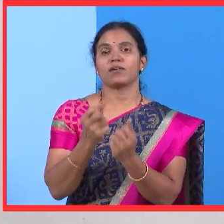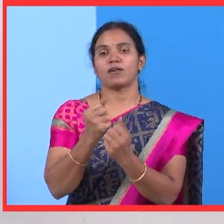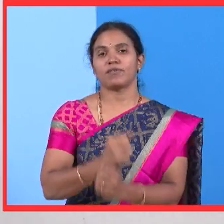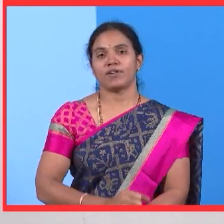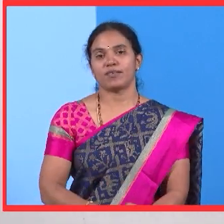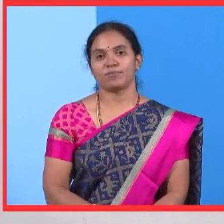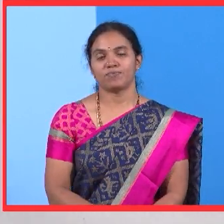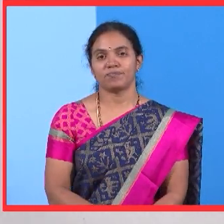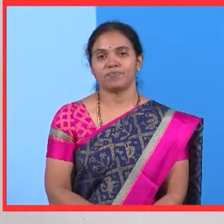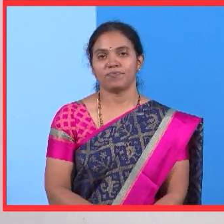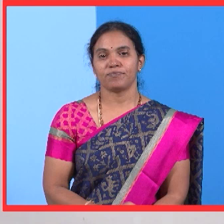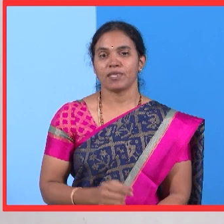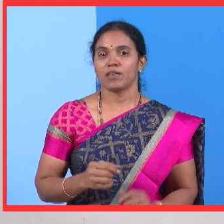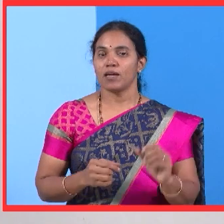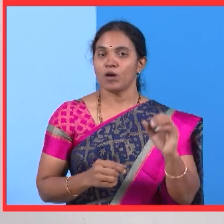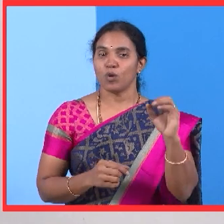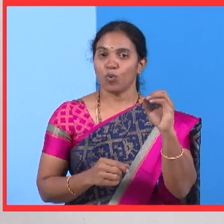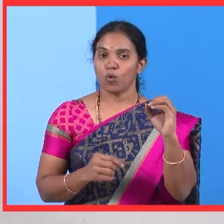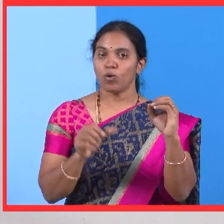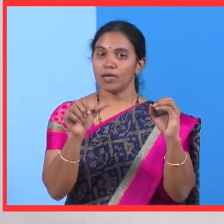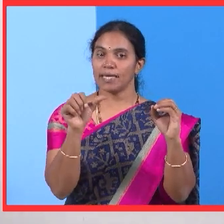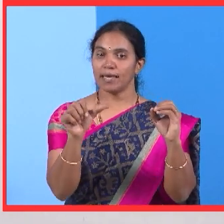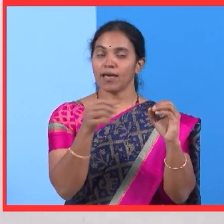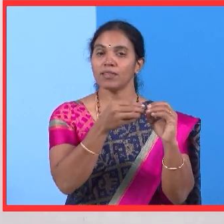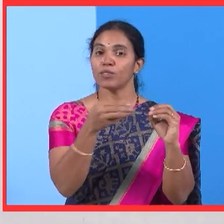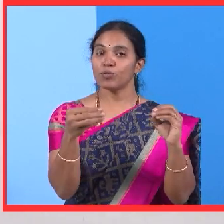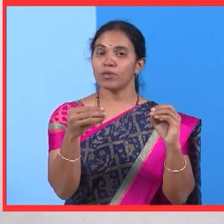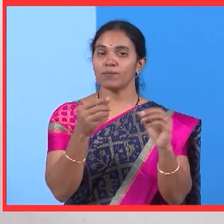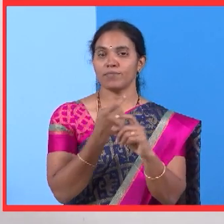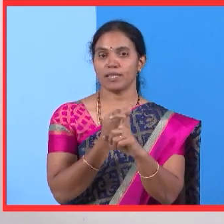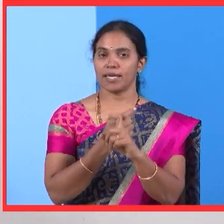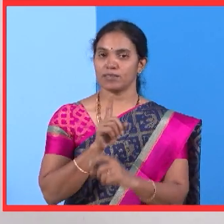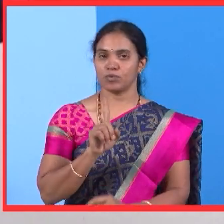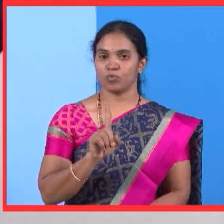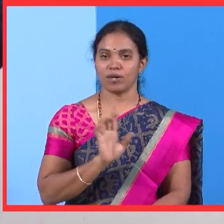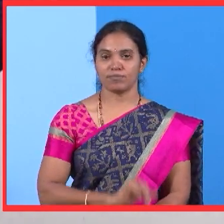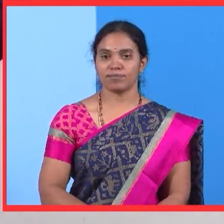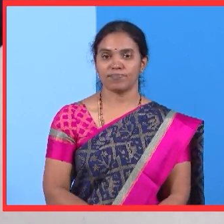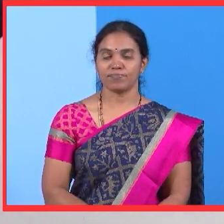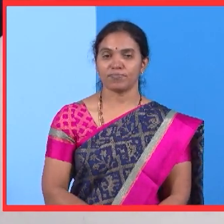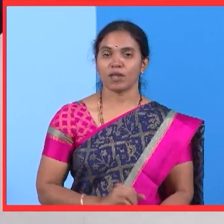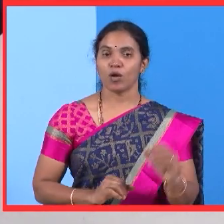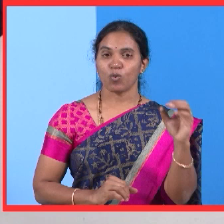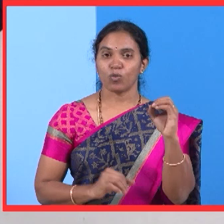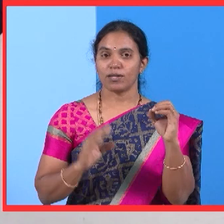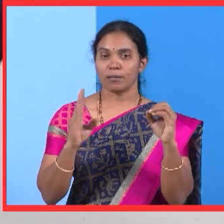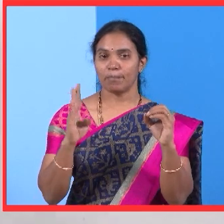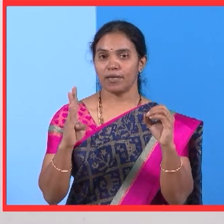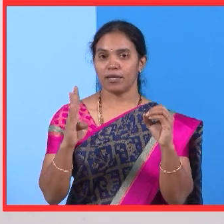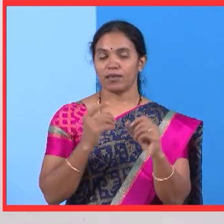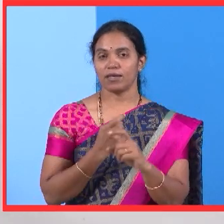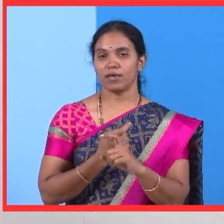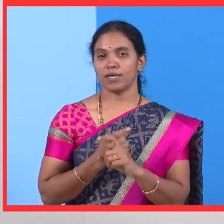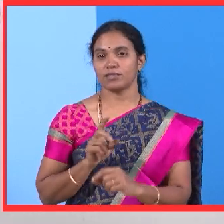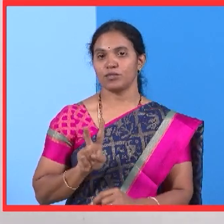இப்ப ஓவிலிருந்து ஏ வரை உள்ள தூரத்தை எக்ஸ் ஒன்னு வச்சுக்கிறேன், ஓவிலிருந்து பி வரை உள்ள தூரத்தை எக்ஸ் டூன்னு